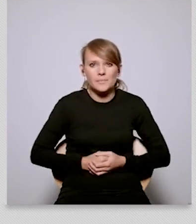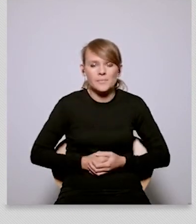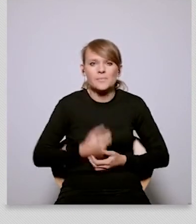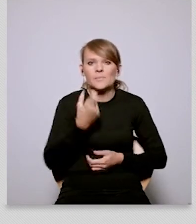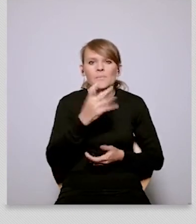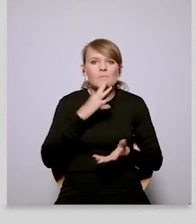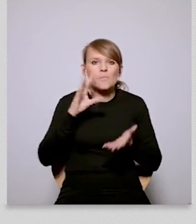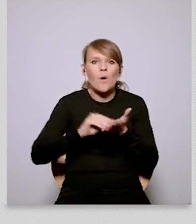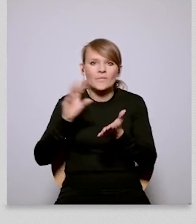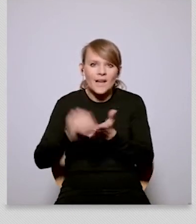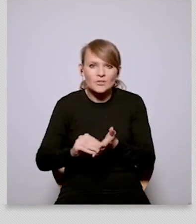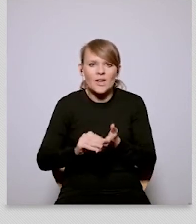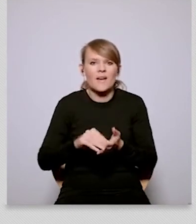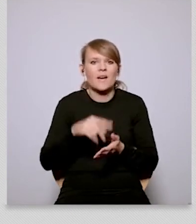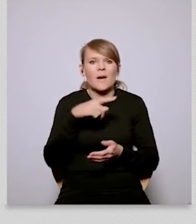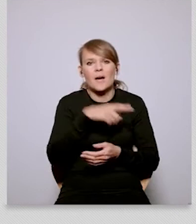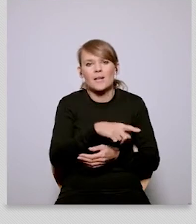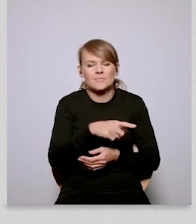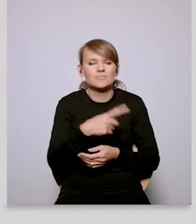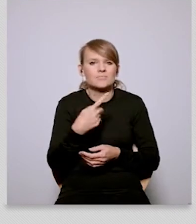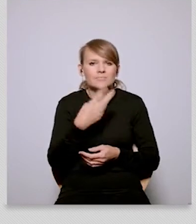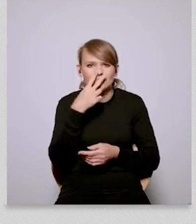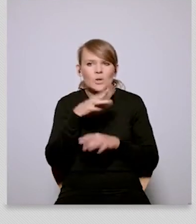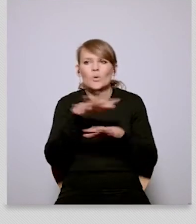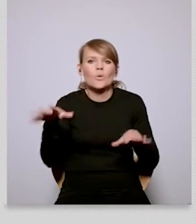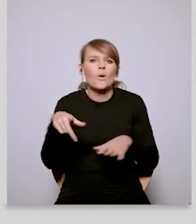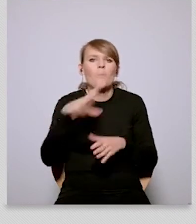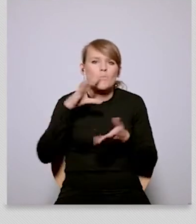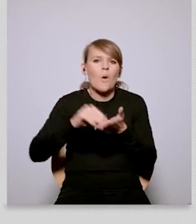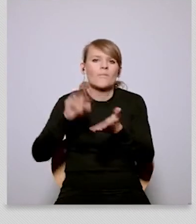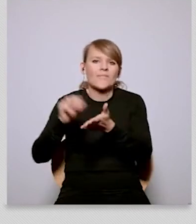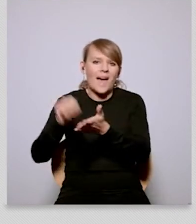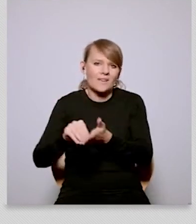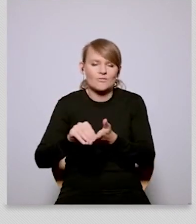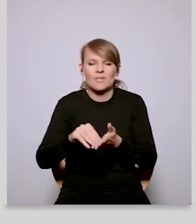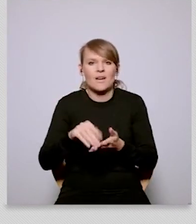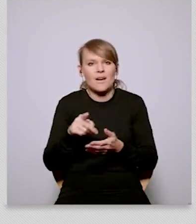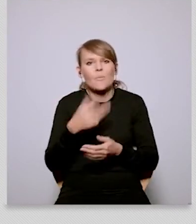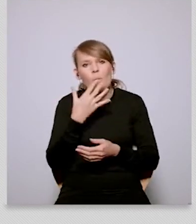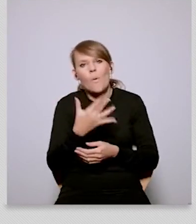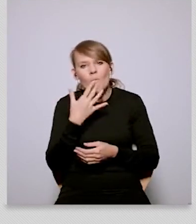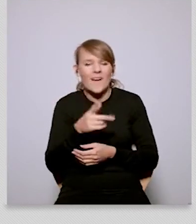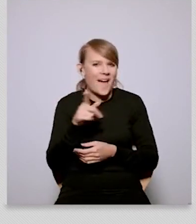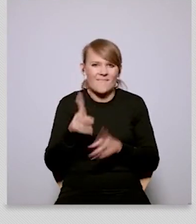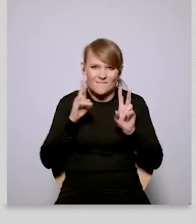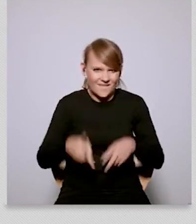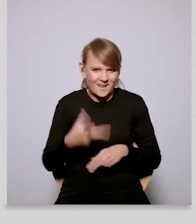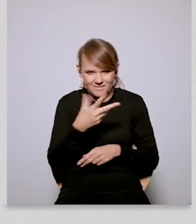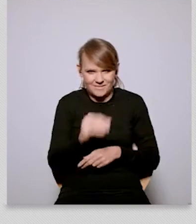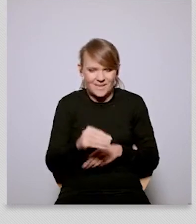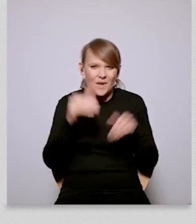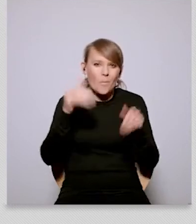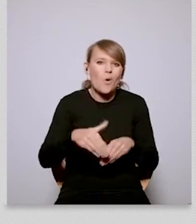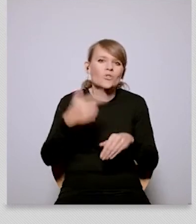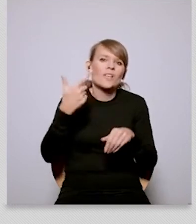powtarzaniem frazesów które nie mają pokrycia tak do końca w faktach no bo rzeczywiście kiedyś tak było 40 lat temu może